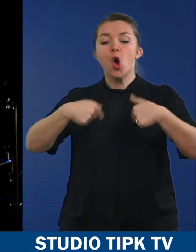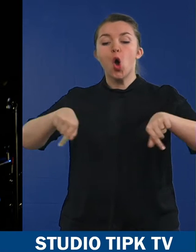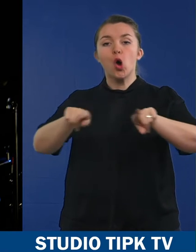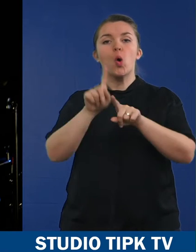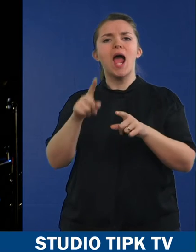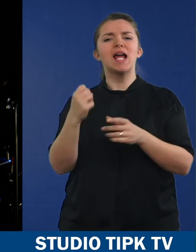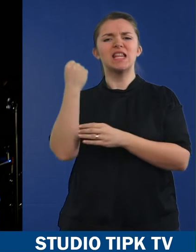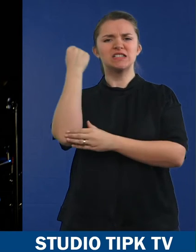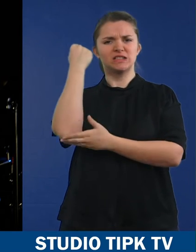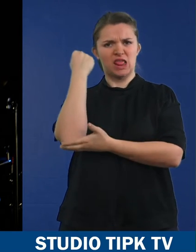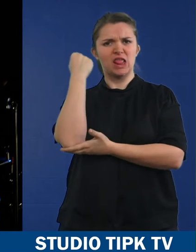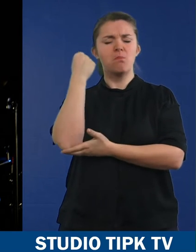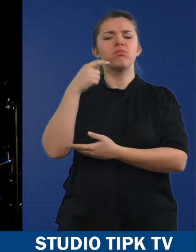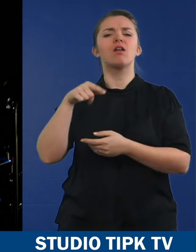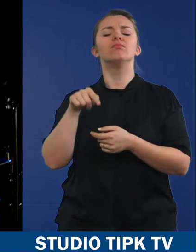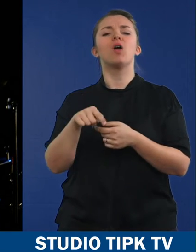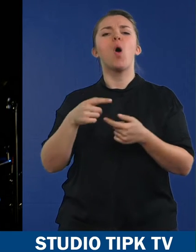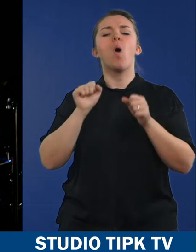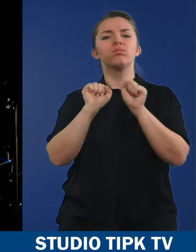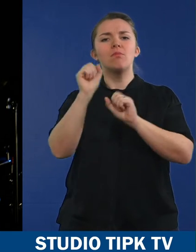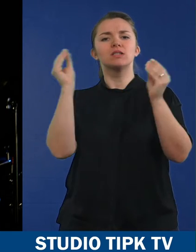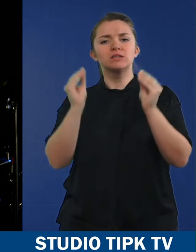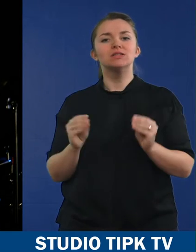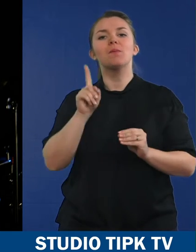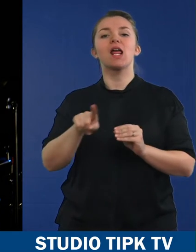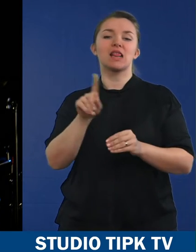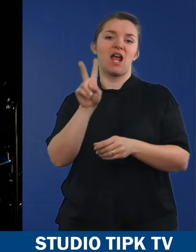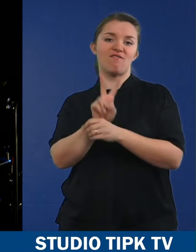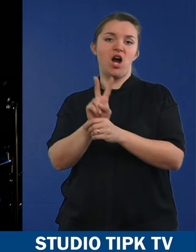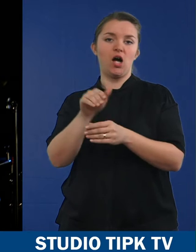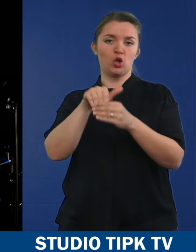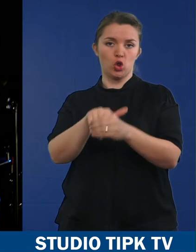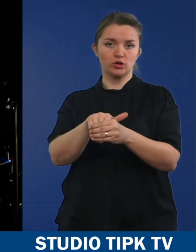ter stebra obrambnega sistema in varnosti.